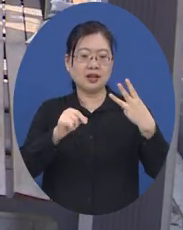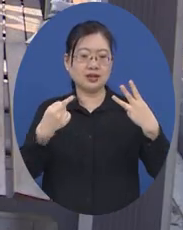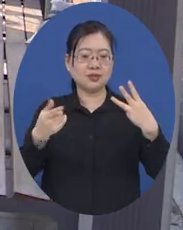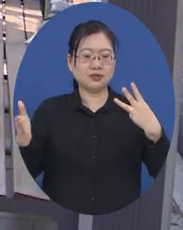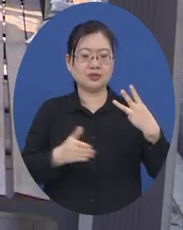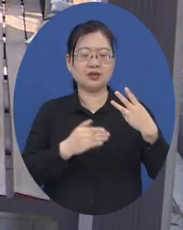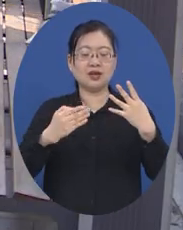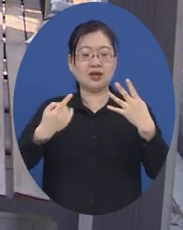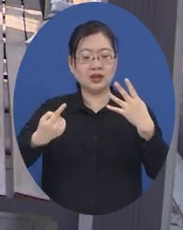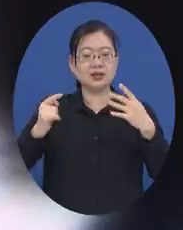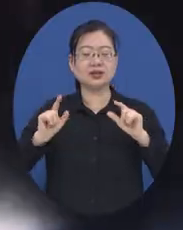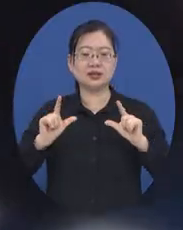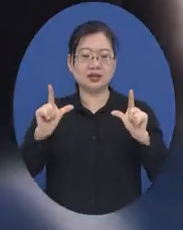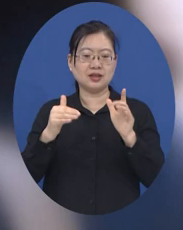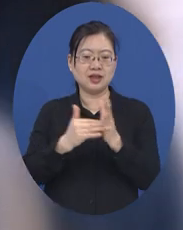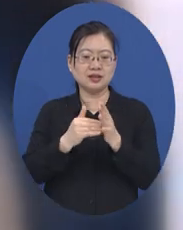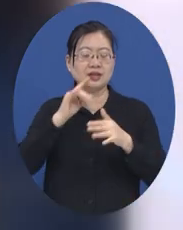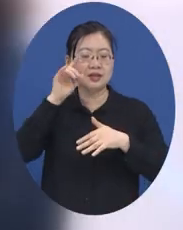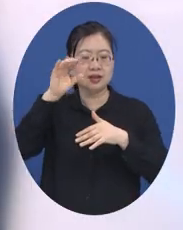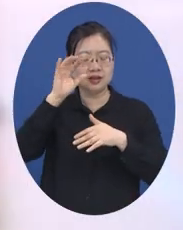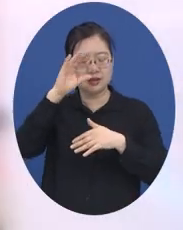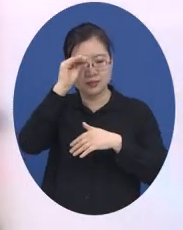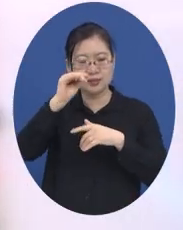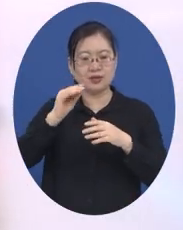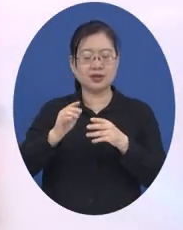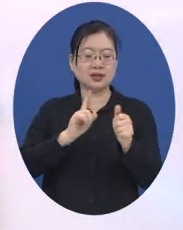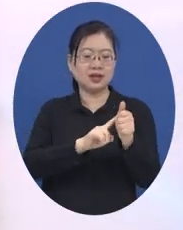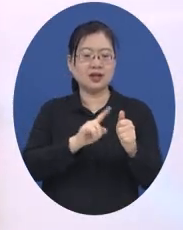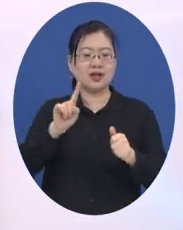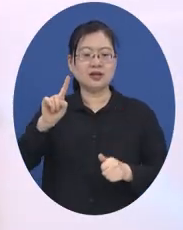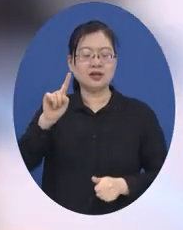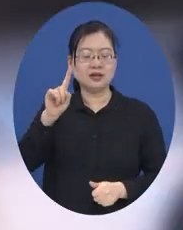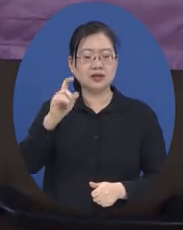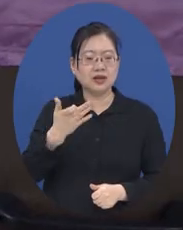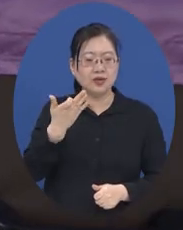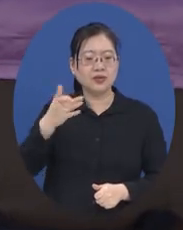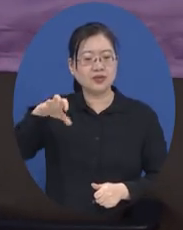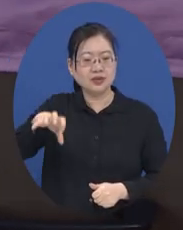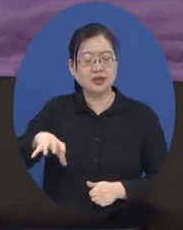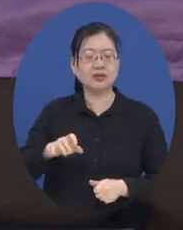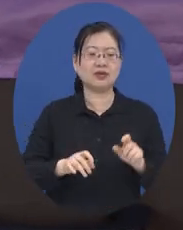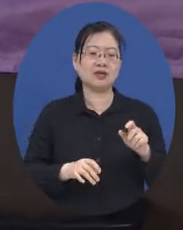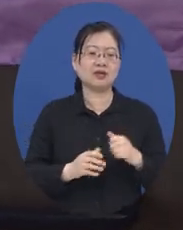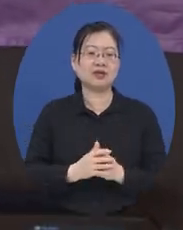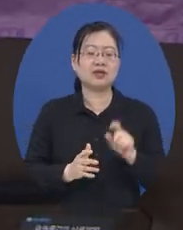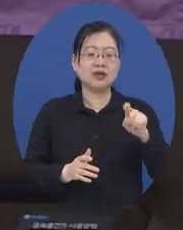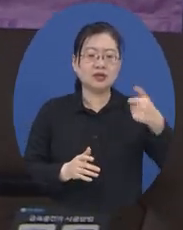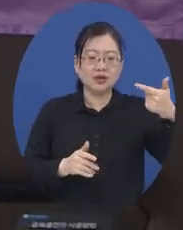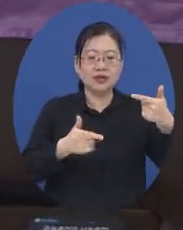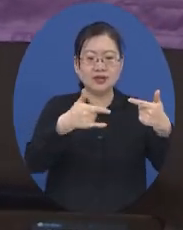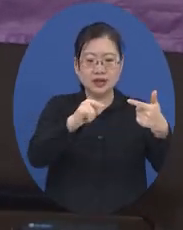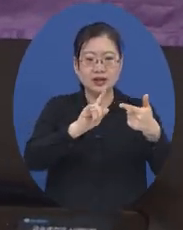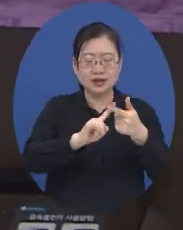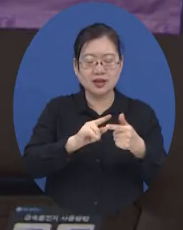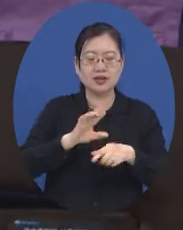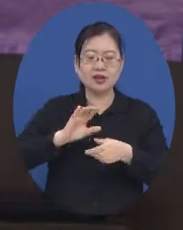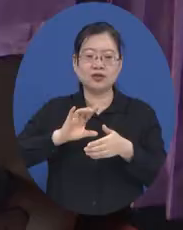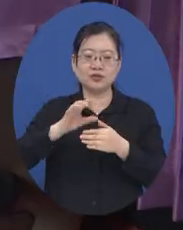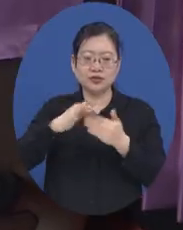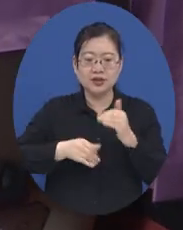1일부터 4월 1일까지 시범사업 대상인 19개 시군, 16개 노선에 대해 순차적으로 운행을